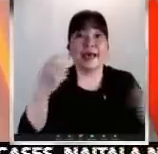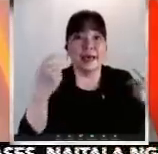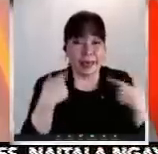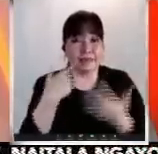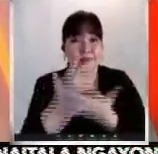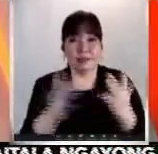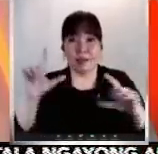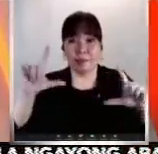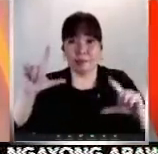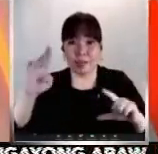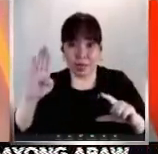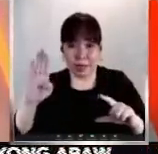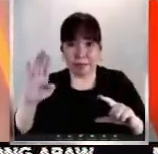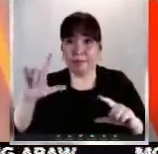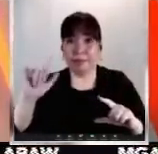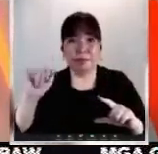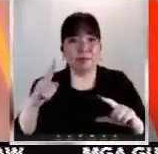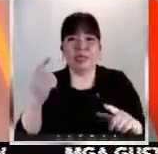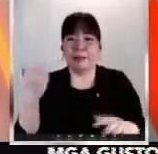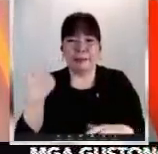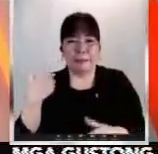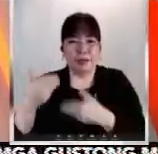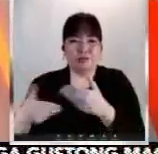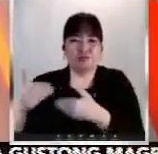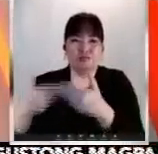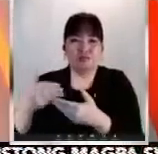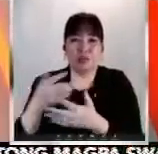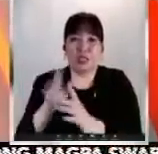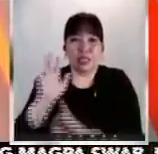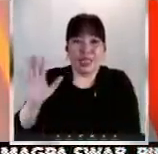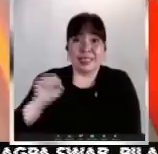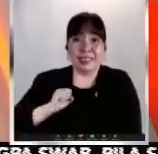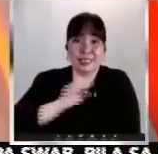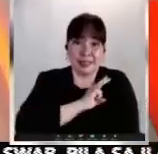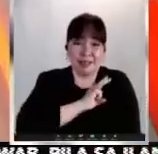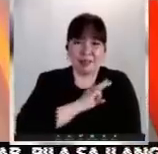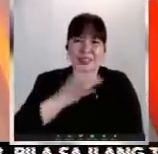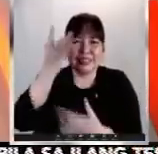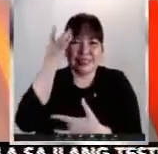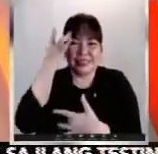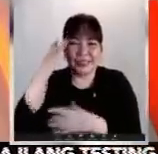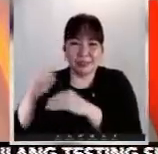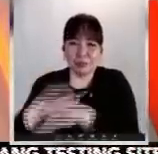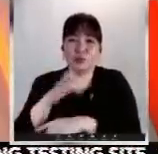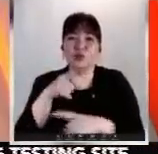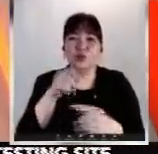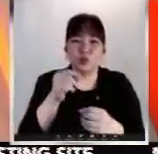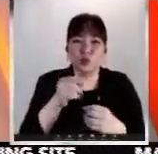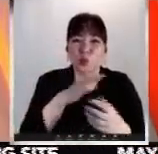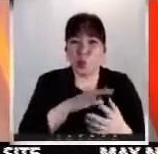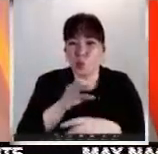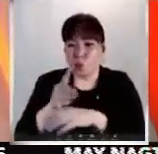laboratories na talagang nagkasakit yung mga staff nila. So, binawasan nila yung